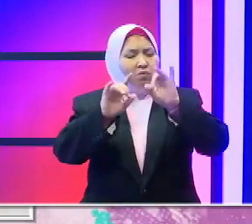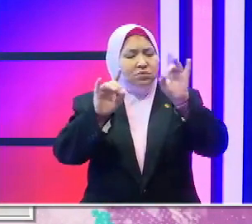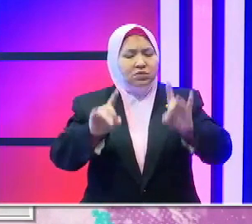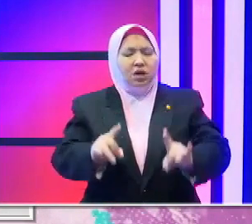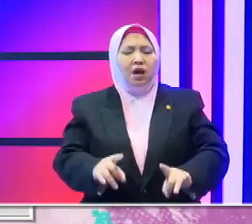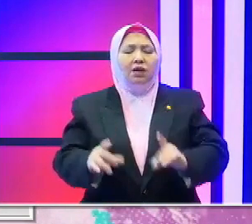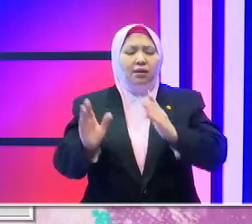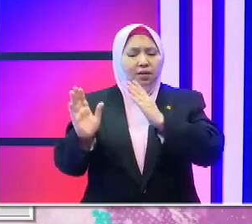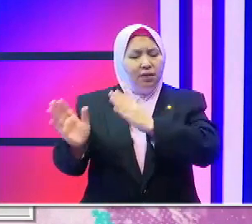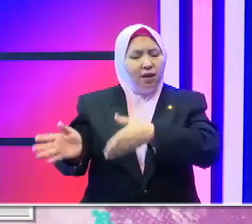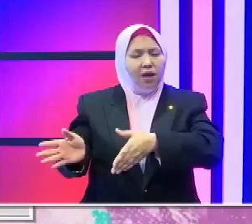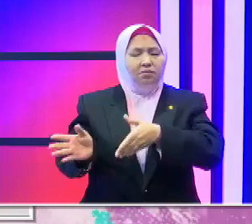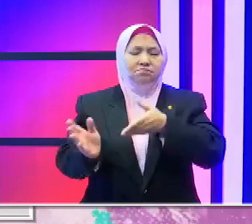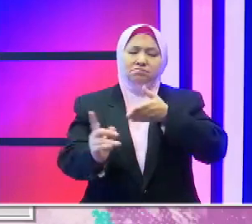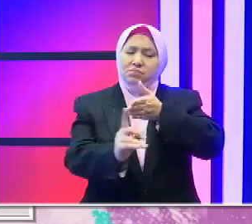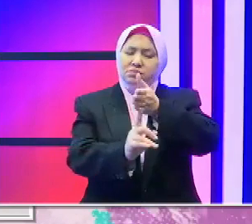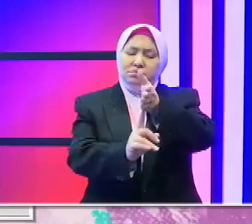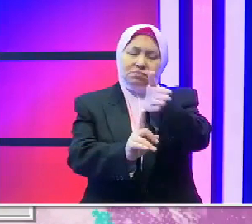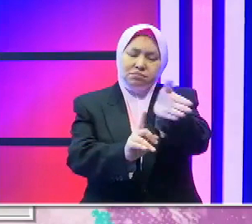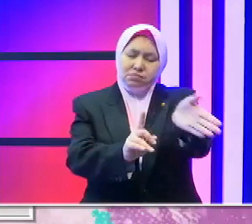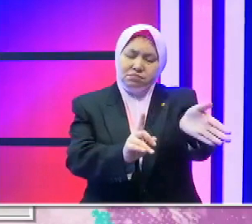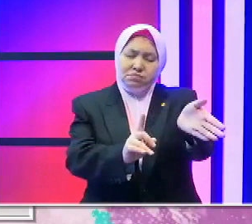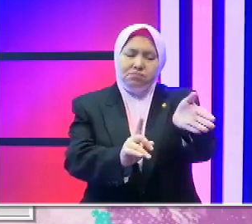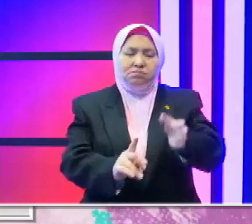وأضلهم السامري.